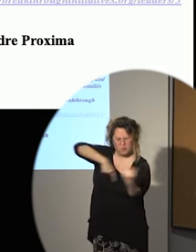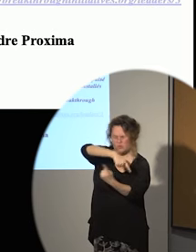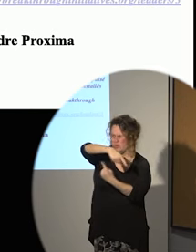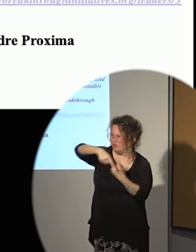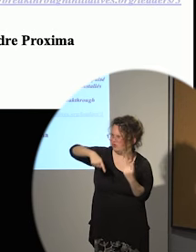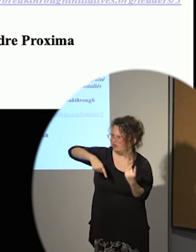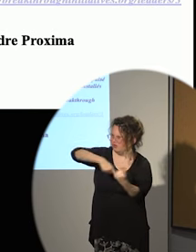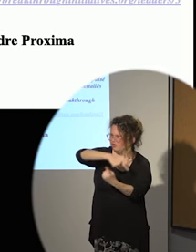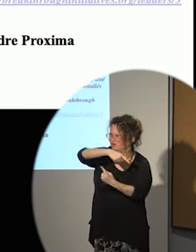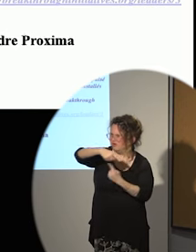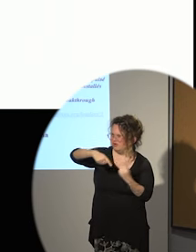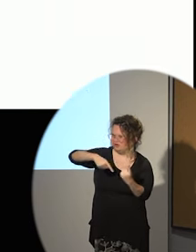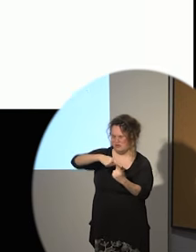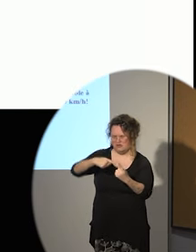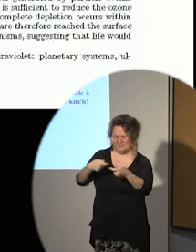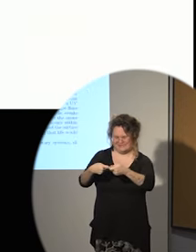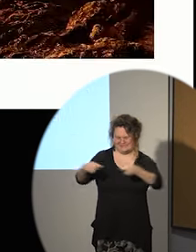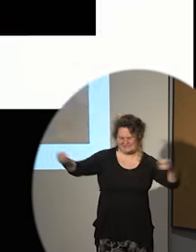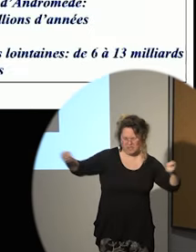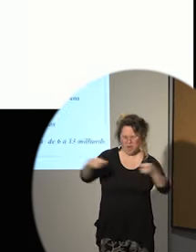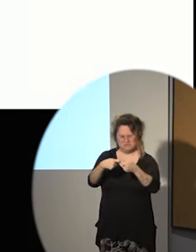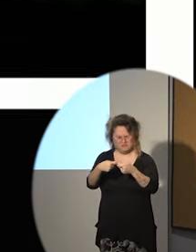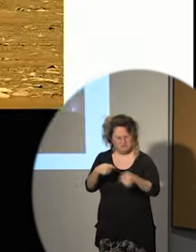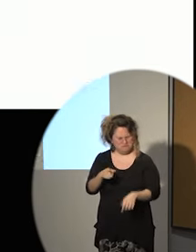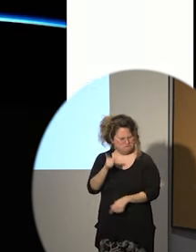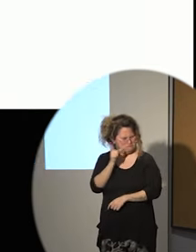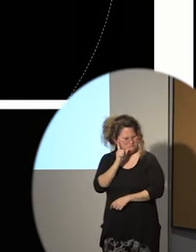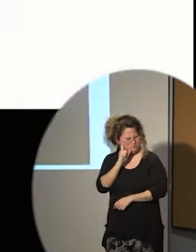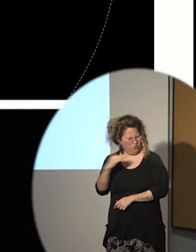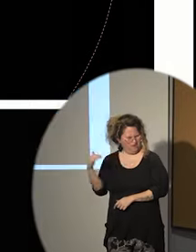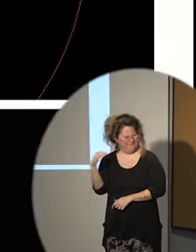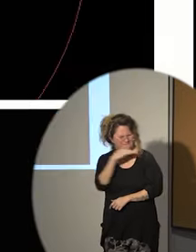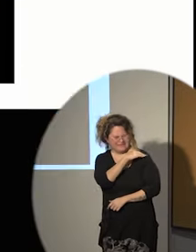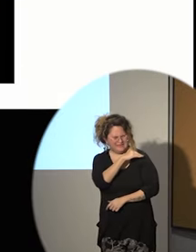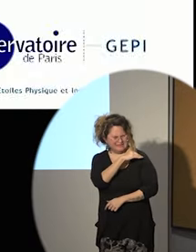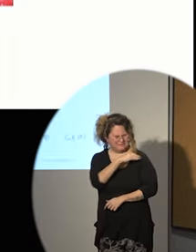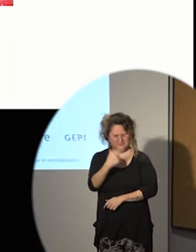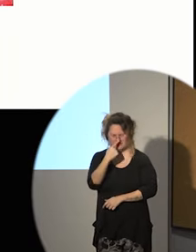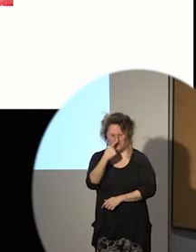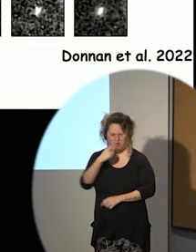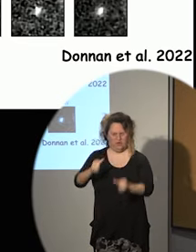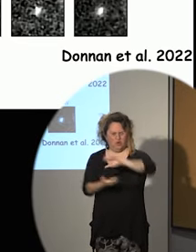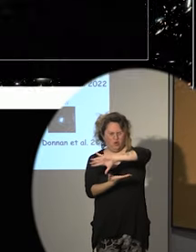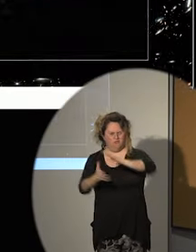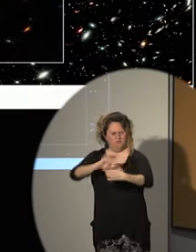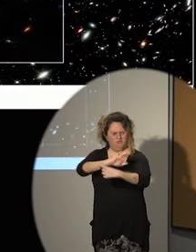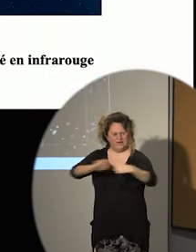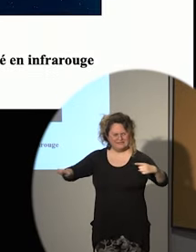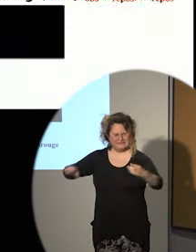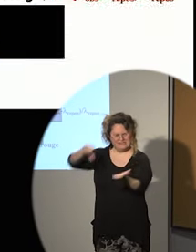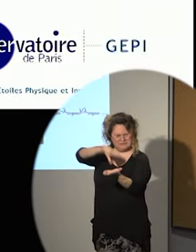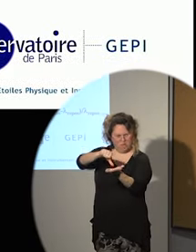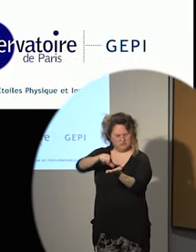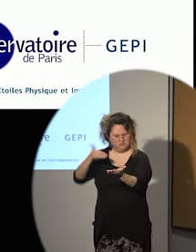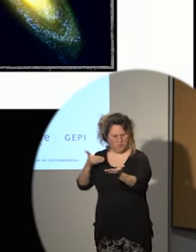en fonction de la distance. Mm-hmm. Pourquoi est-ce que la vitesse semblait chuter quand on se rapproche du centre de la Voie lactée alors qu'on se rapproche du centre de masse? Donc, c'est